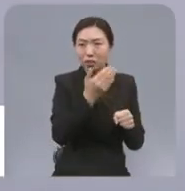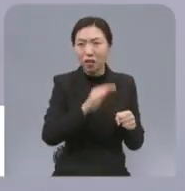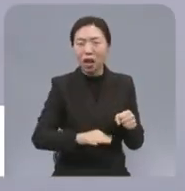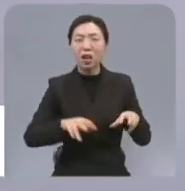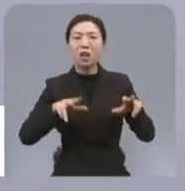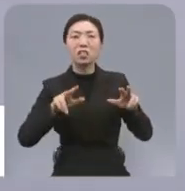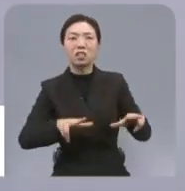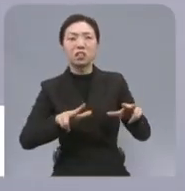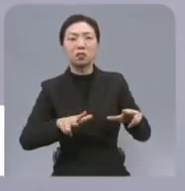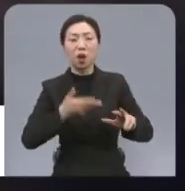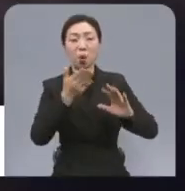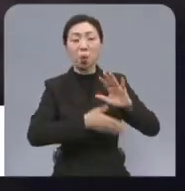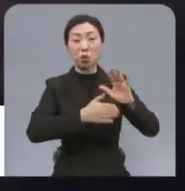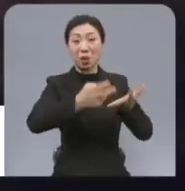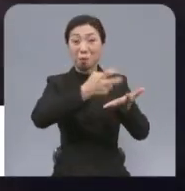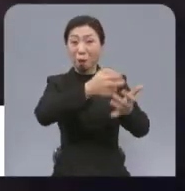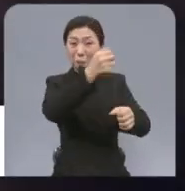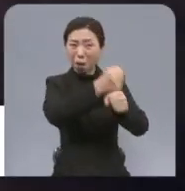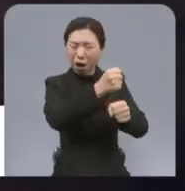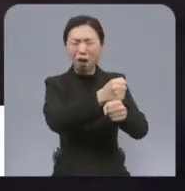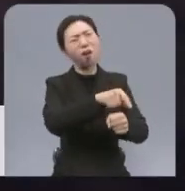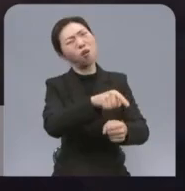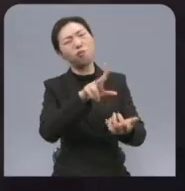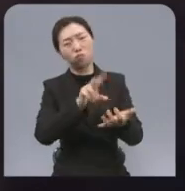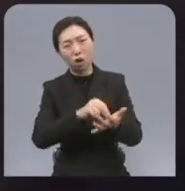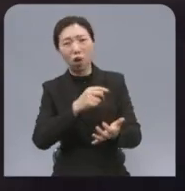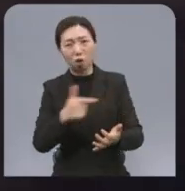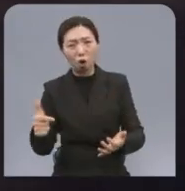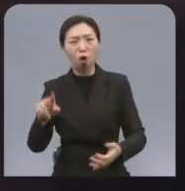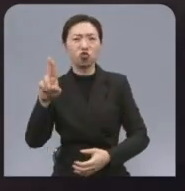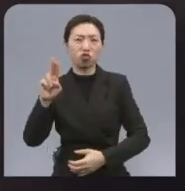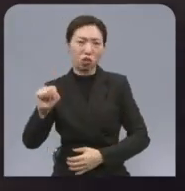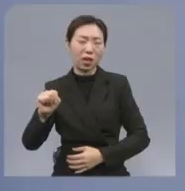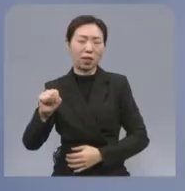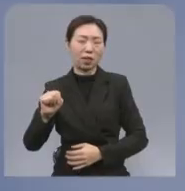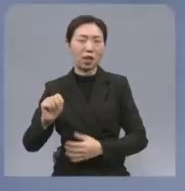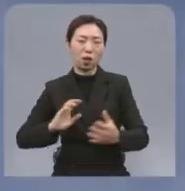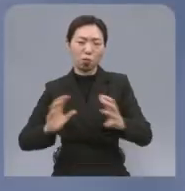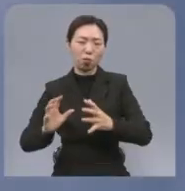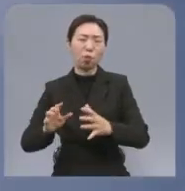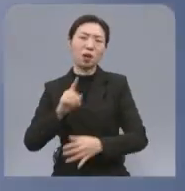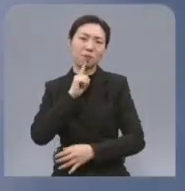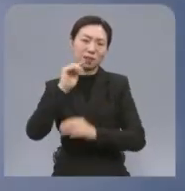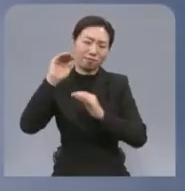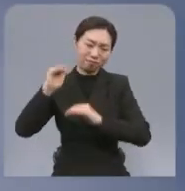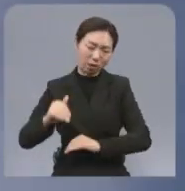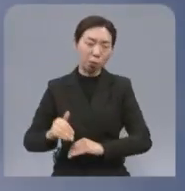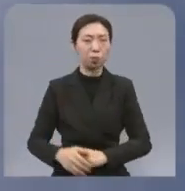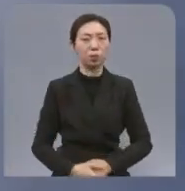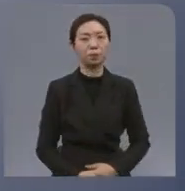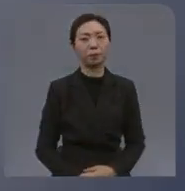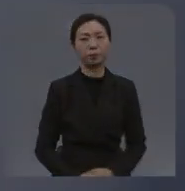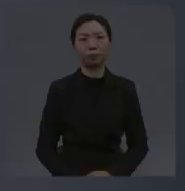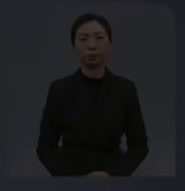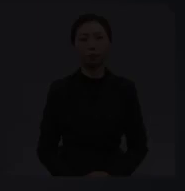la loi d'optie en septembre 2022 par Pyongyang qui justifie les frappes atomiques préventives